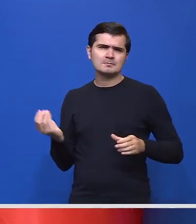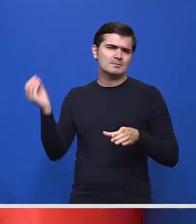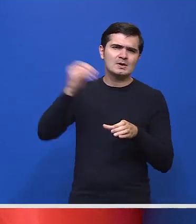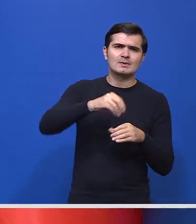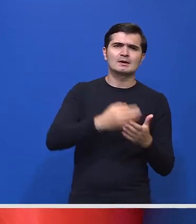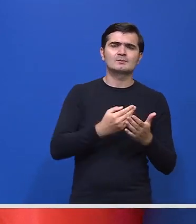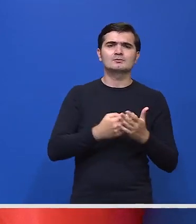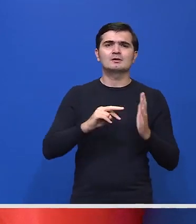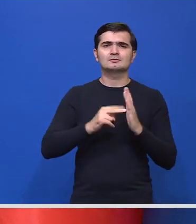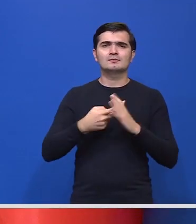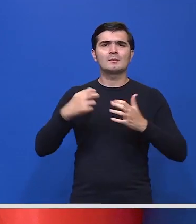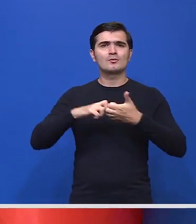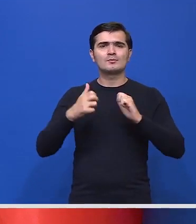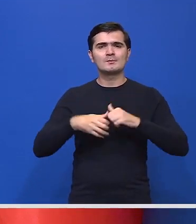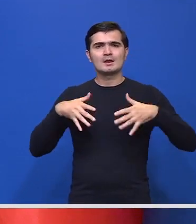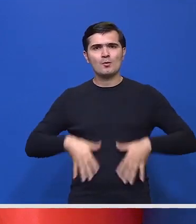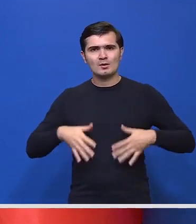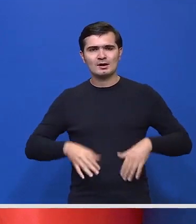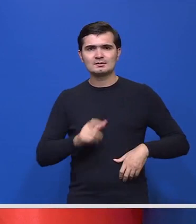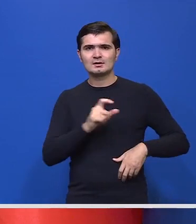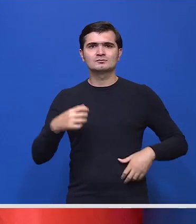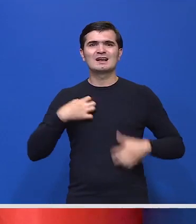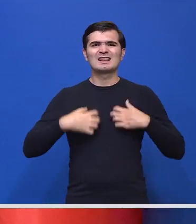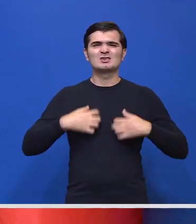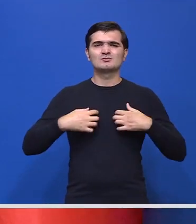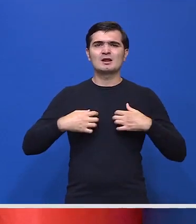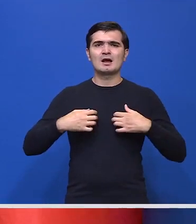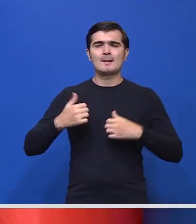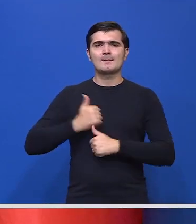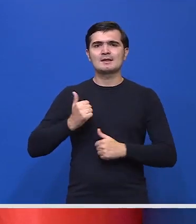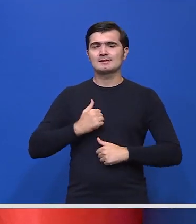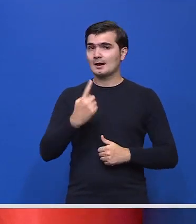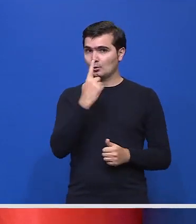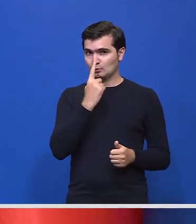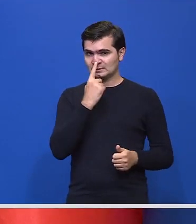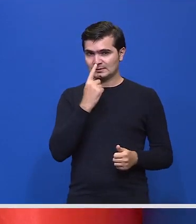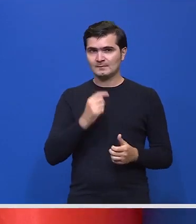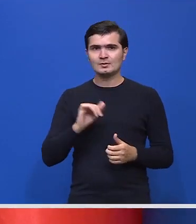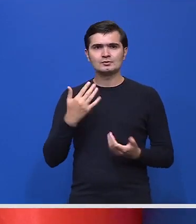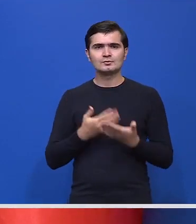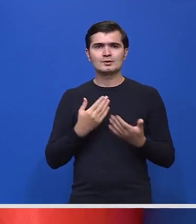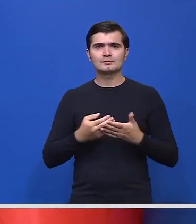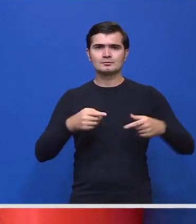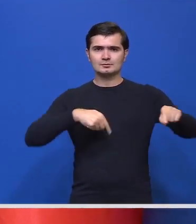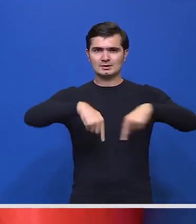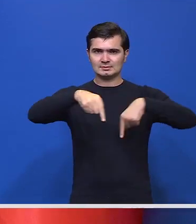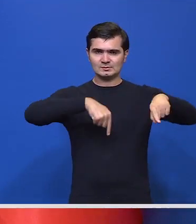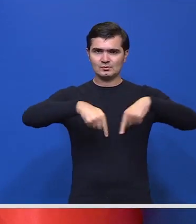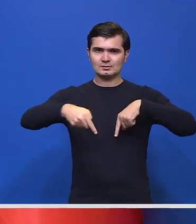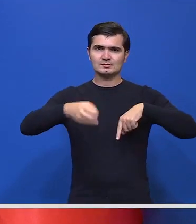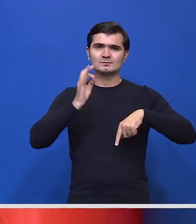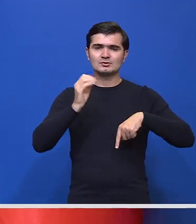soluționa problemele cu care Ucraina se confruntă pe fondul agresiunii militare ruse și din perspectiva transportului, în